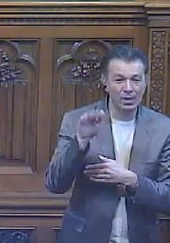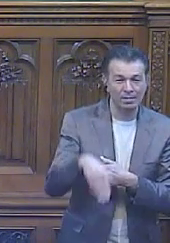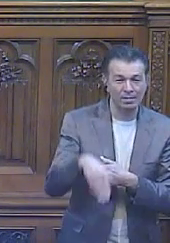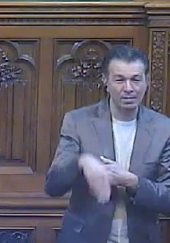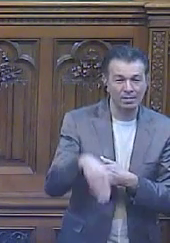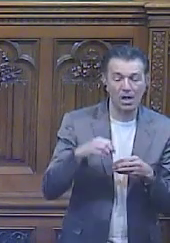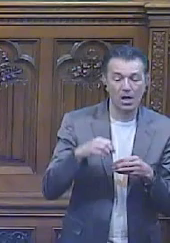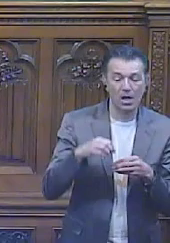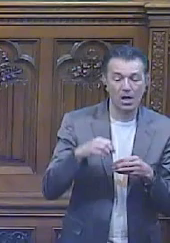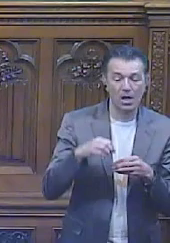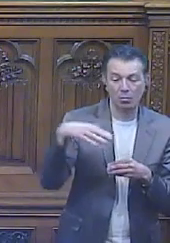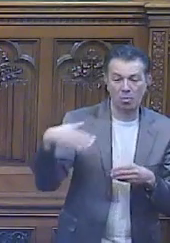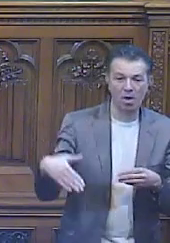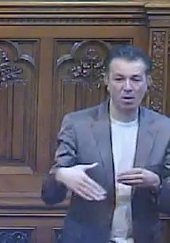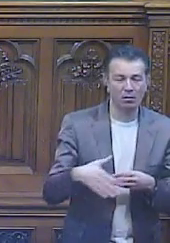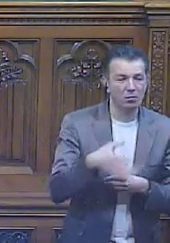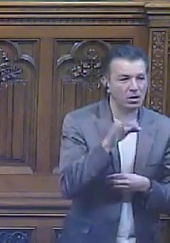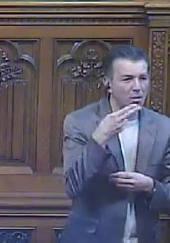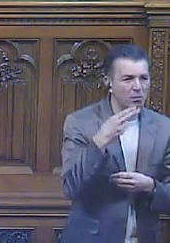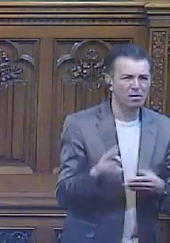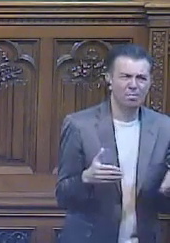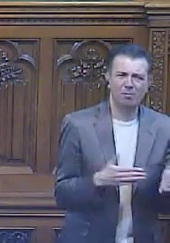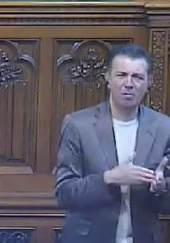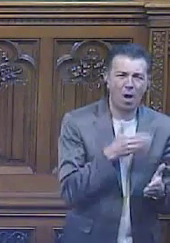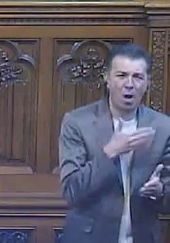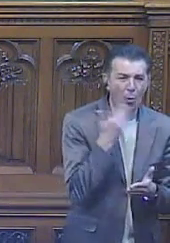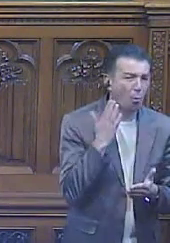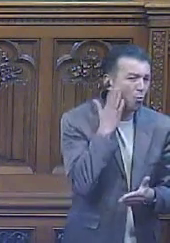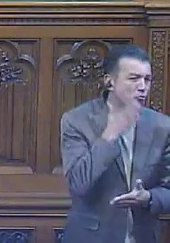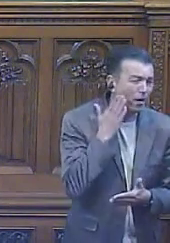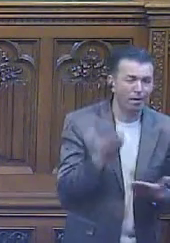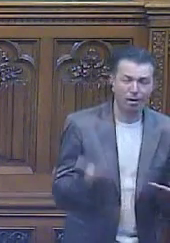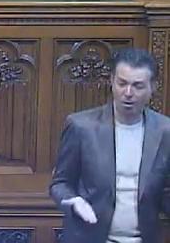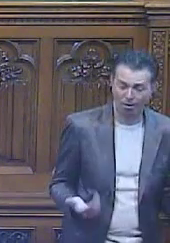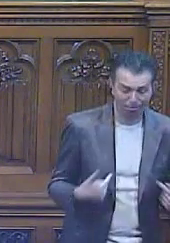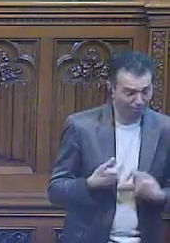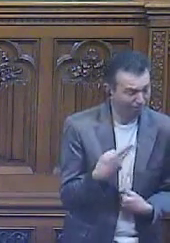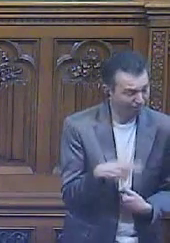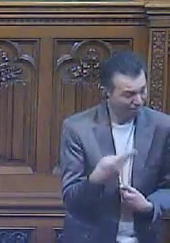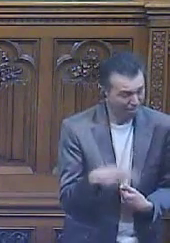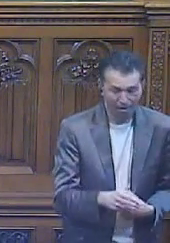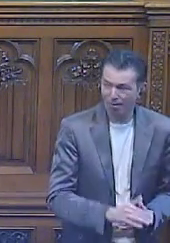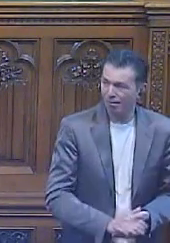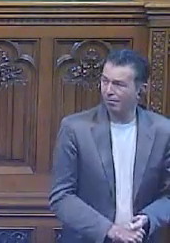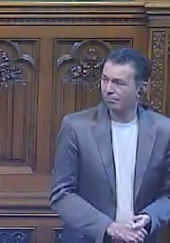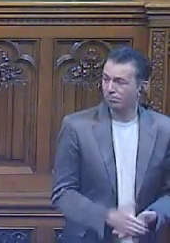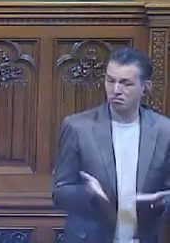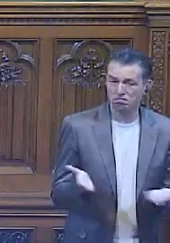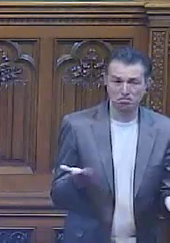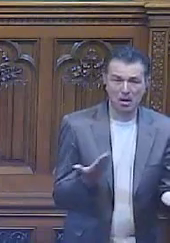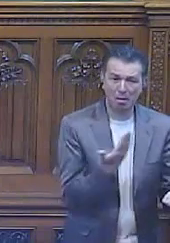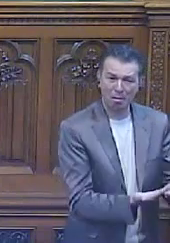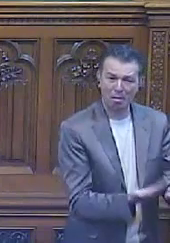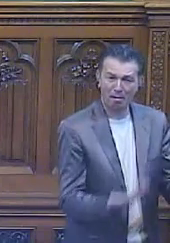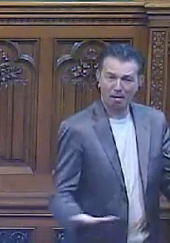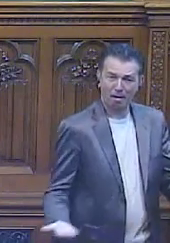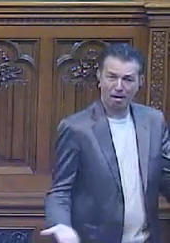Wien-Erzberg. Meine Damen und Herren, ich brauche mich da nicht sinnieren, weil das ist Faktum. Das sind